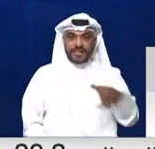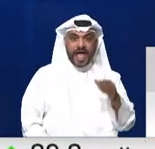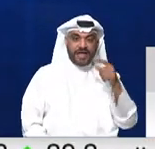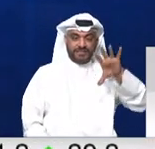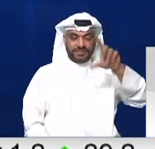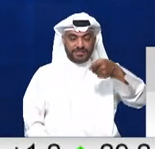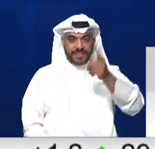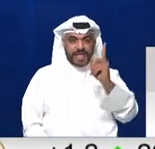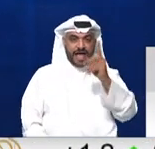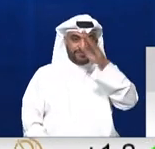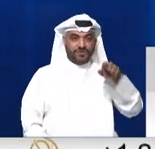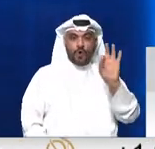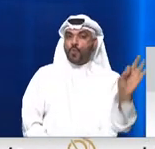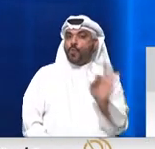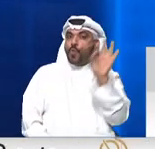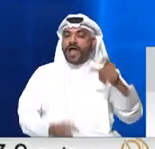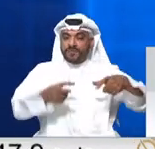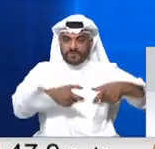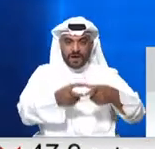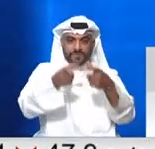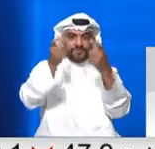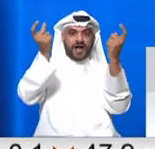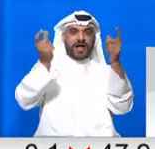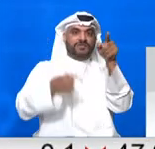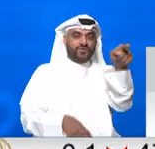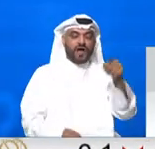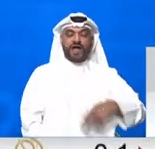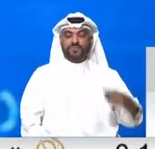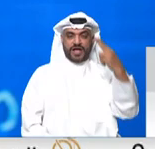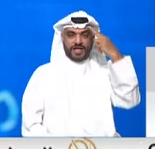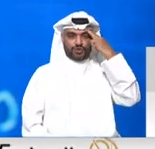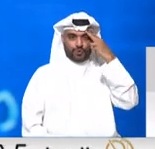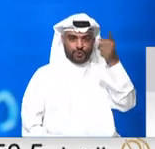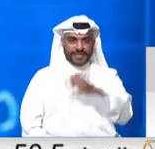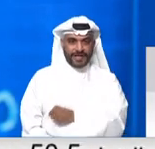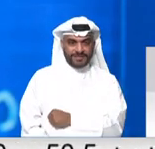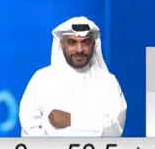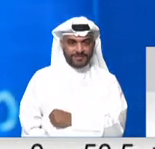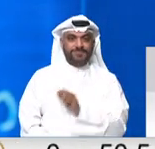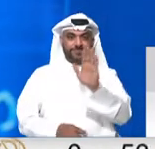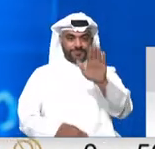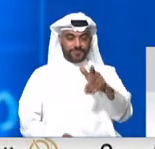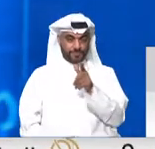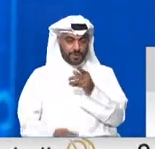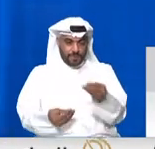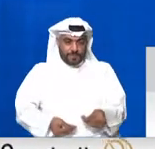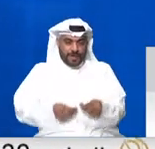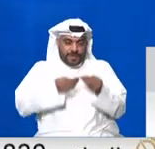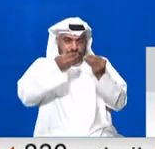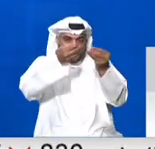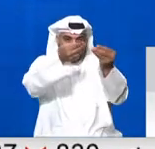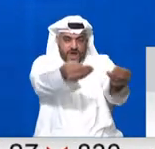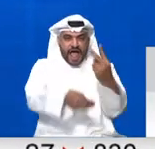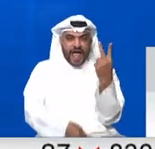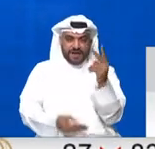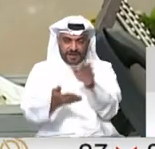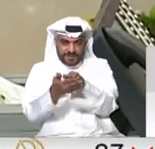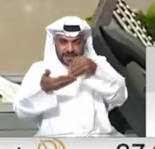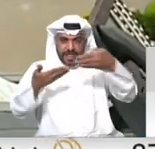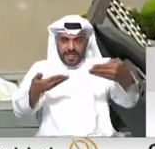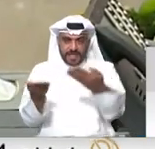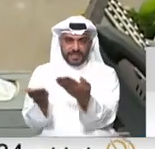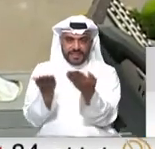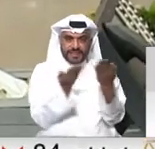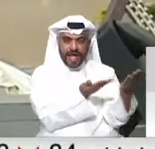2023 في مدينه الرياض في المملكه العربيه السعوديه الشقيقه وقام بتسليم الدعوتين لسموه حفظه